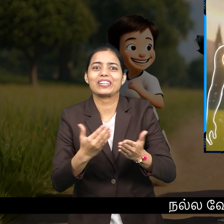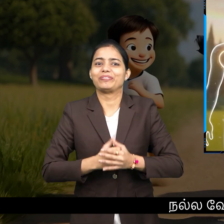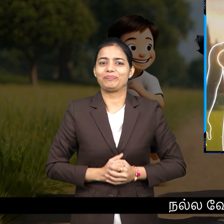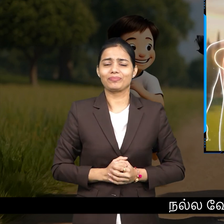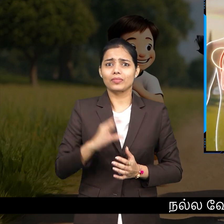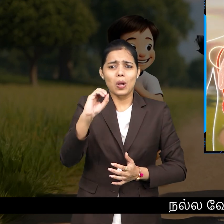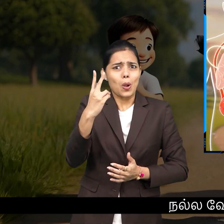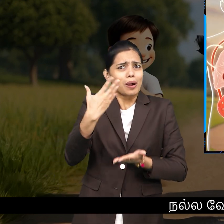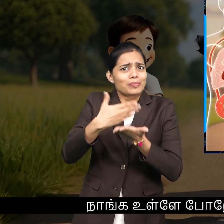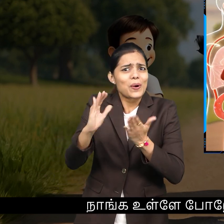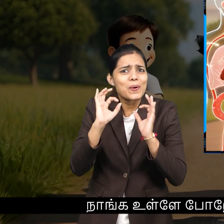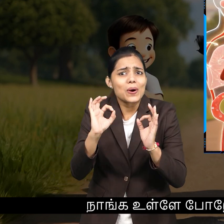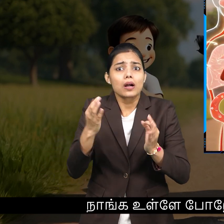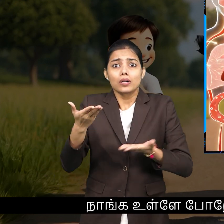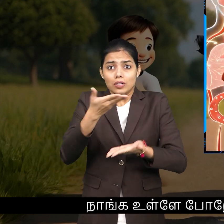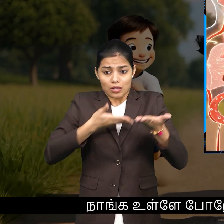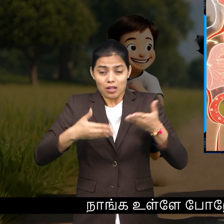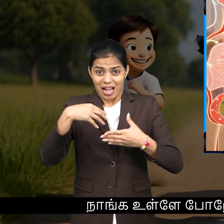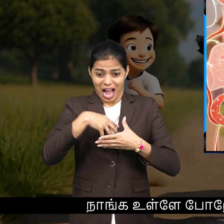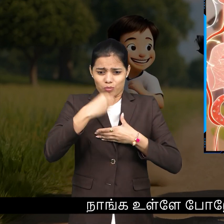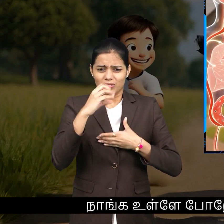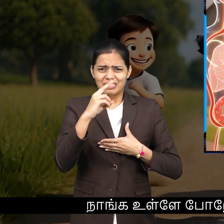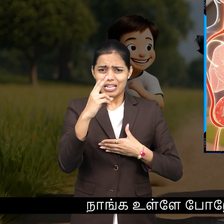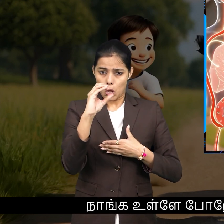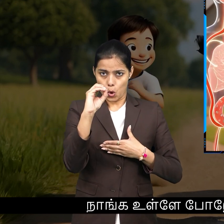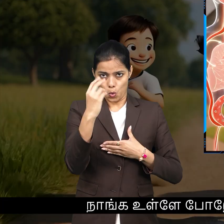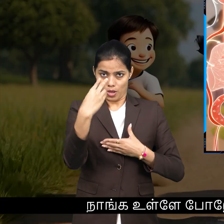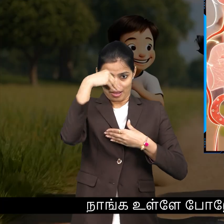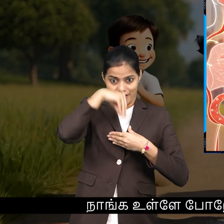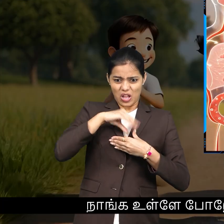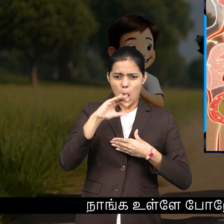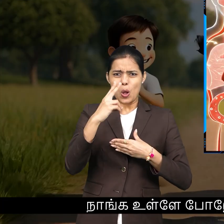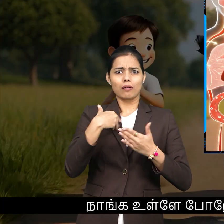நல்ல வேலை கார்பாக்ஸ், நாங்க உள்ள போறோம், நீங்க வெளியே போங்க.